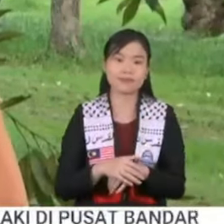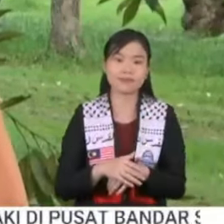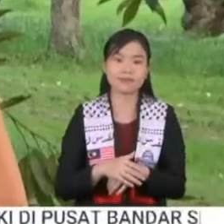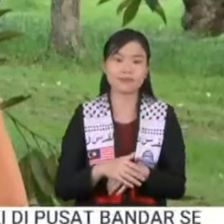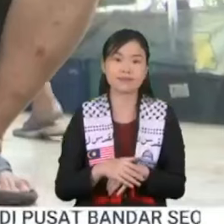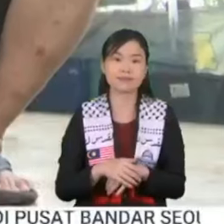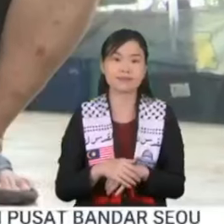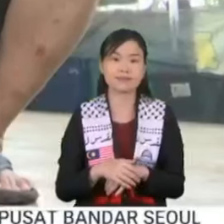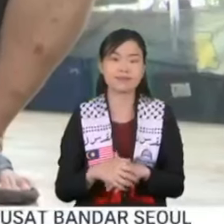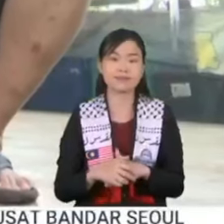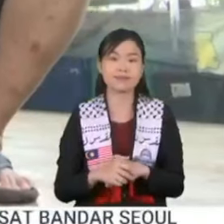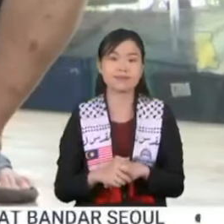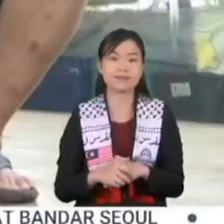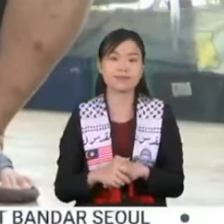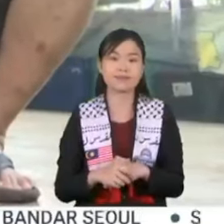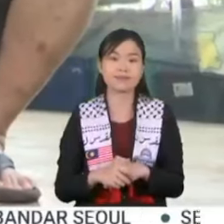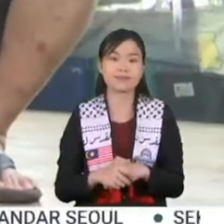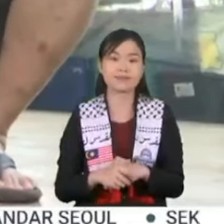memang okey.